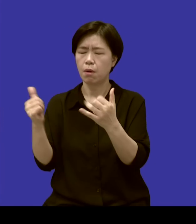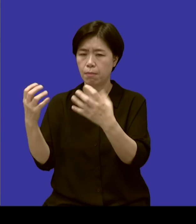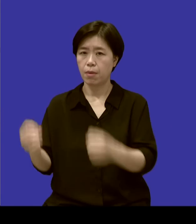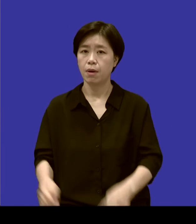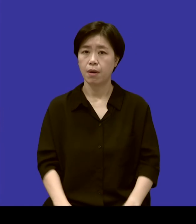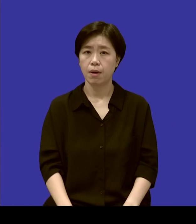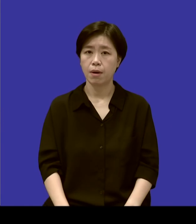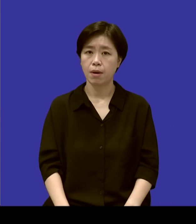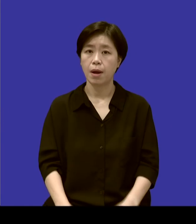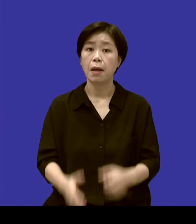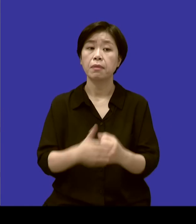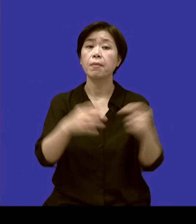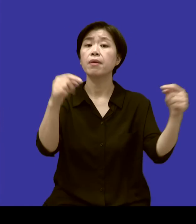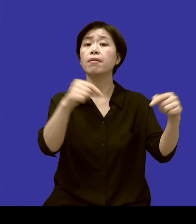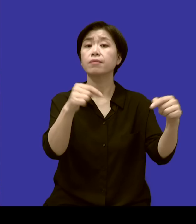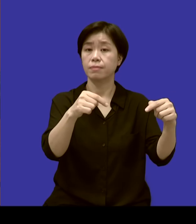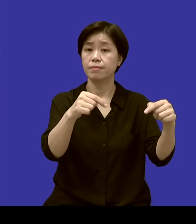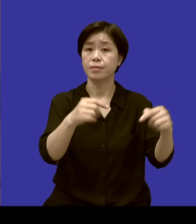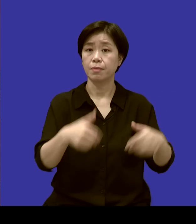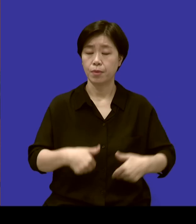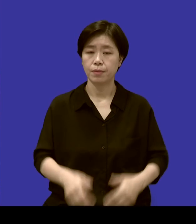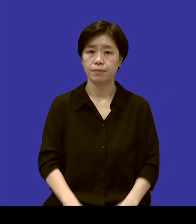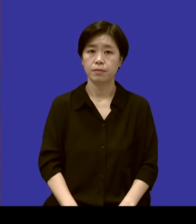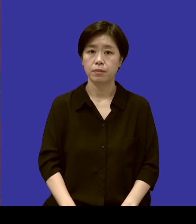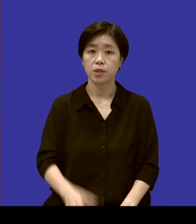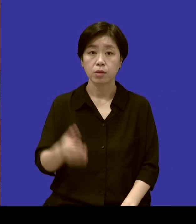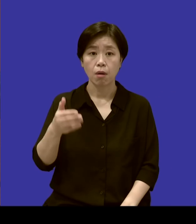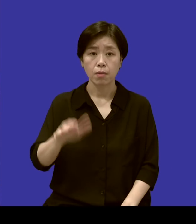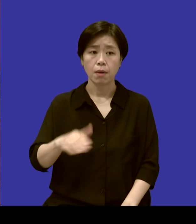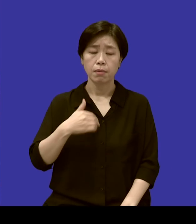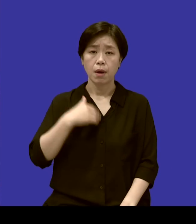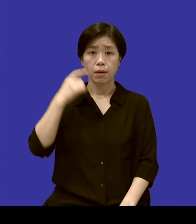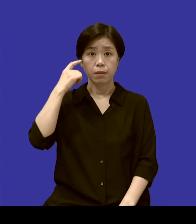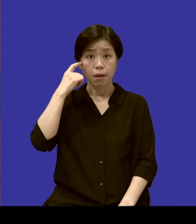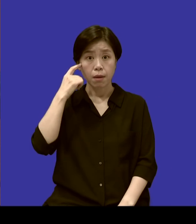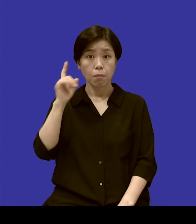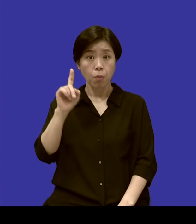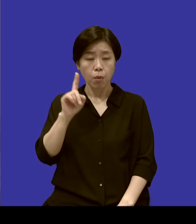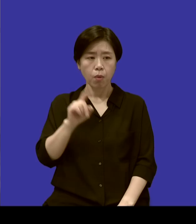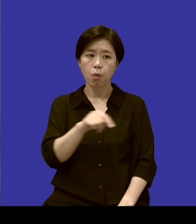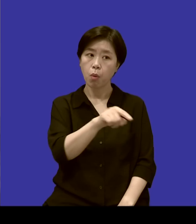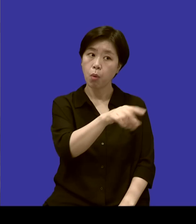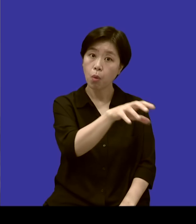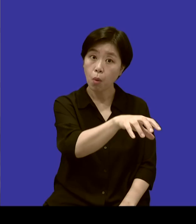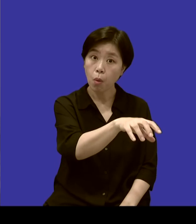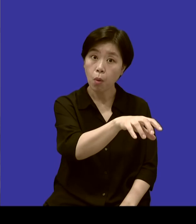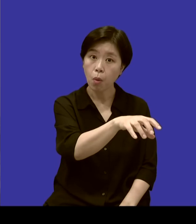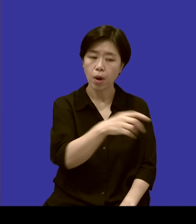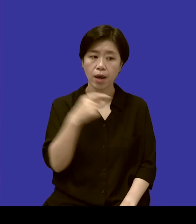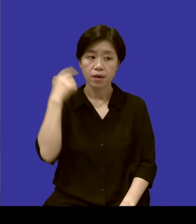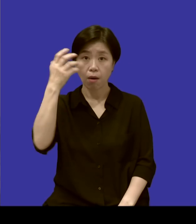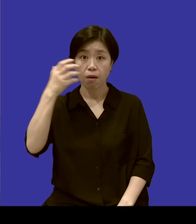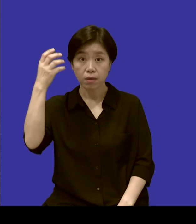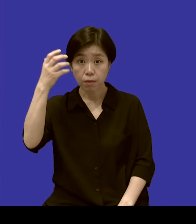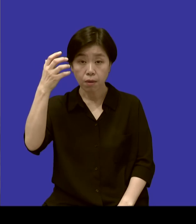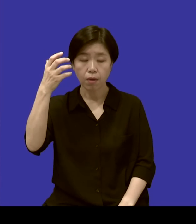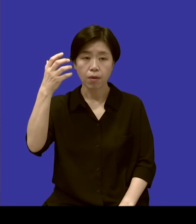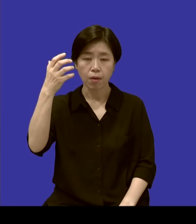여기 영적 양어장이네 이런 생각이 드는 거예요. 영적 양어장. 영적 양어장이네. 그러니까 어머 하나님이 침발라 놓은